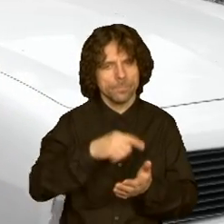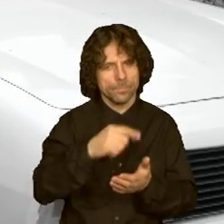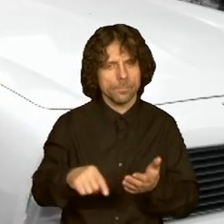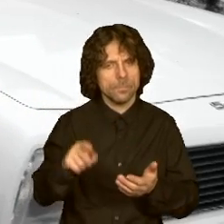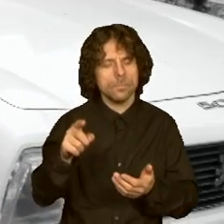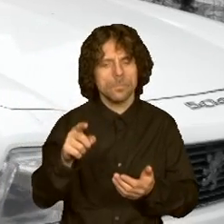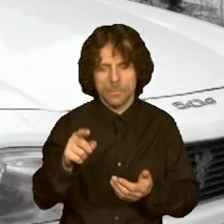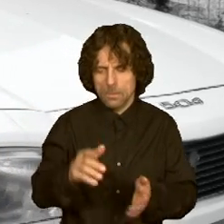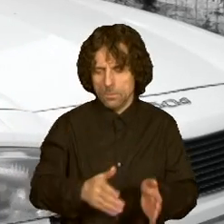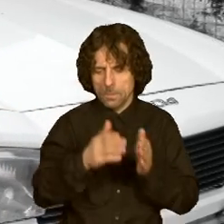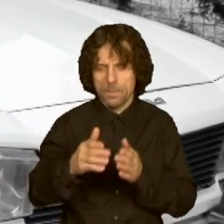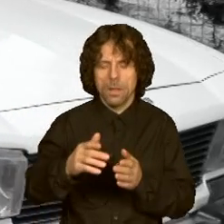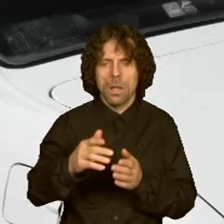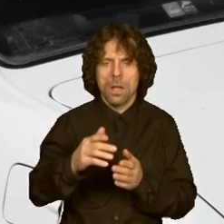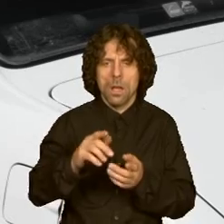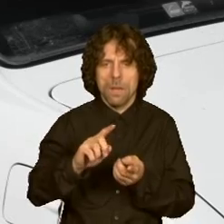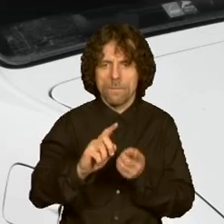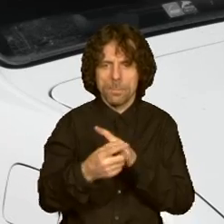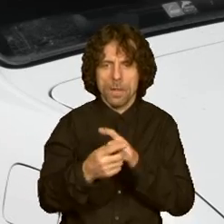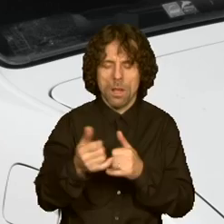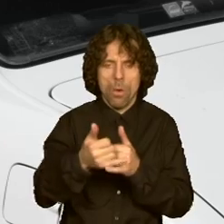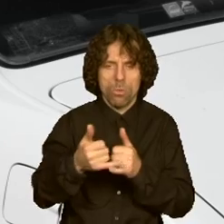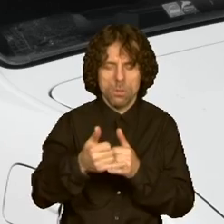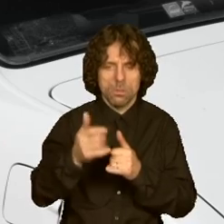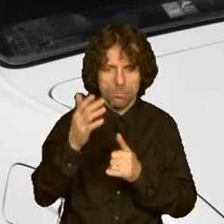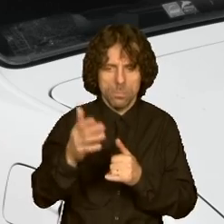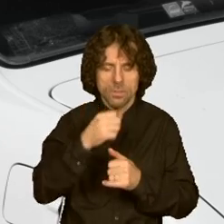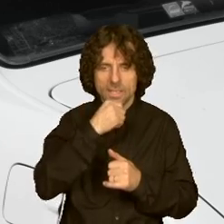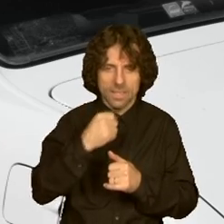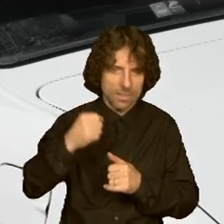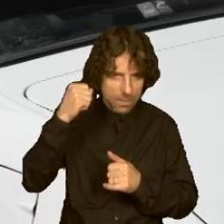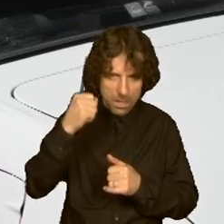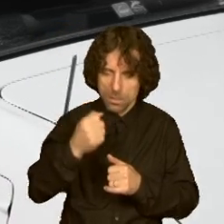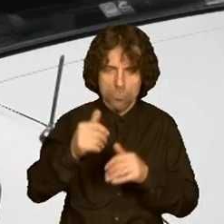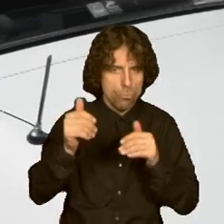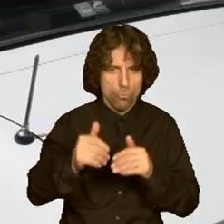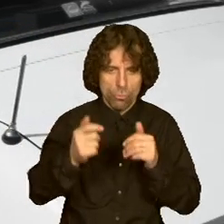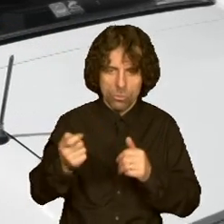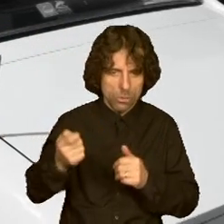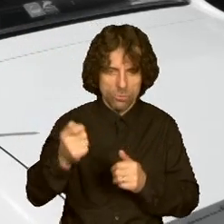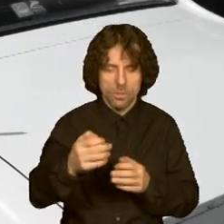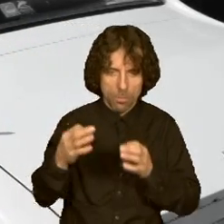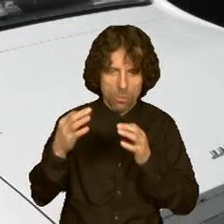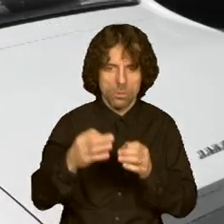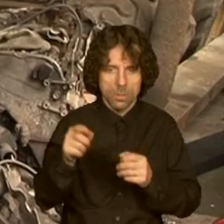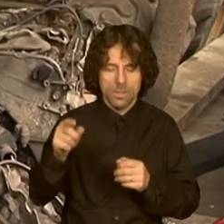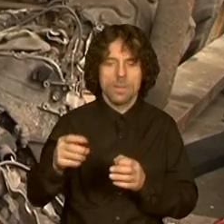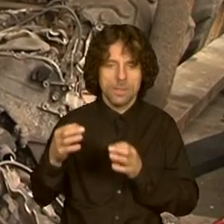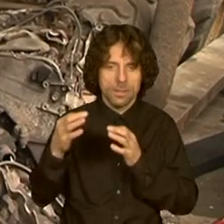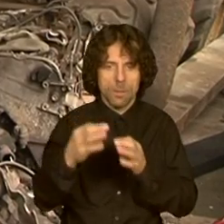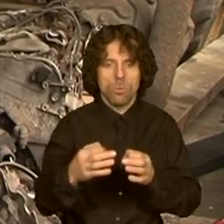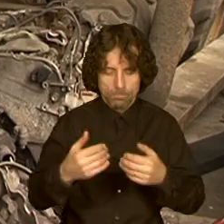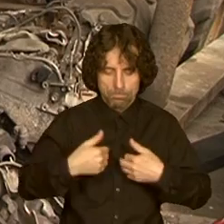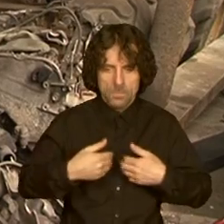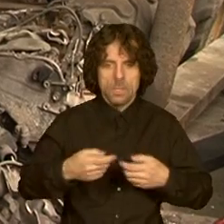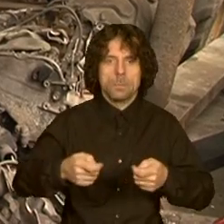i pewnego razu przy następnej wymianie mówi, jak będzie już starszy, nie będzie mógł jeździć samochodem,